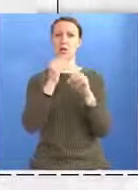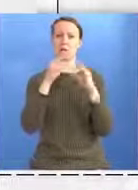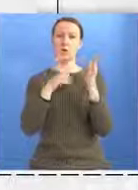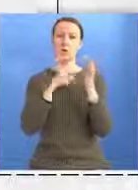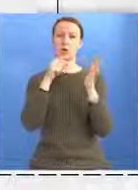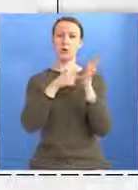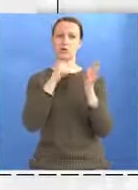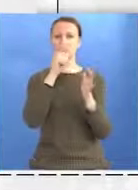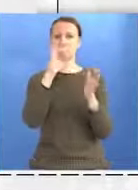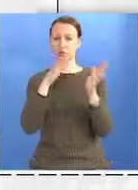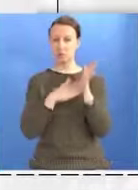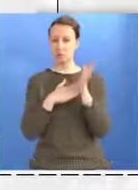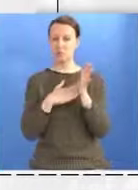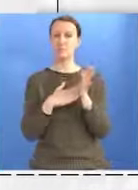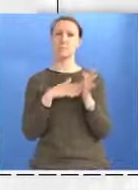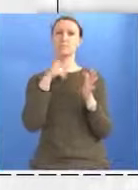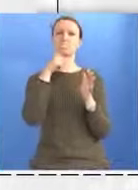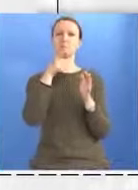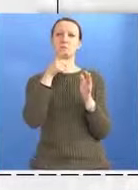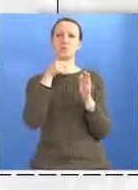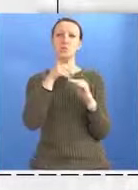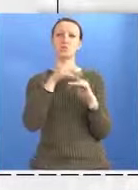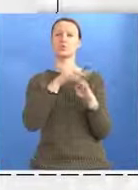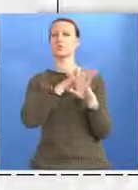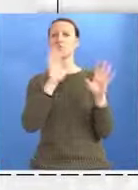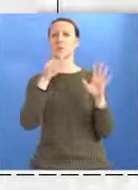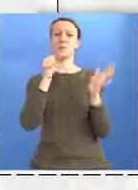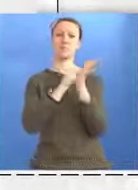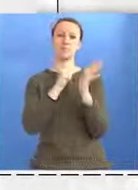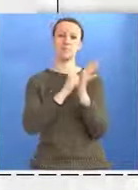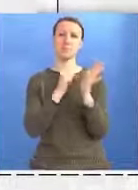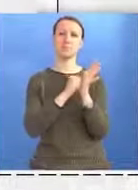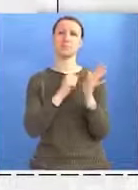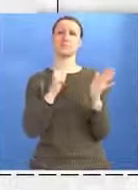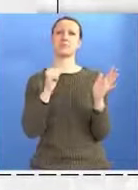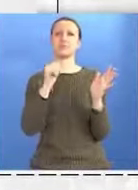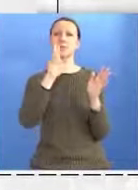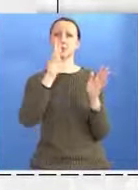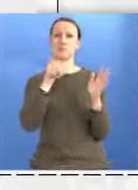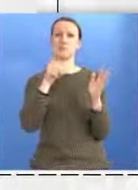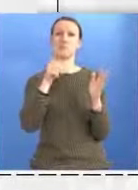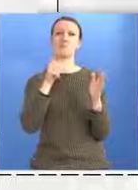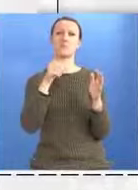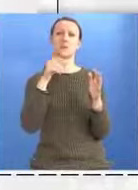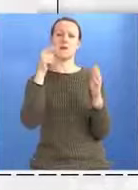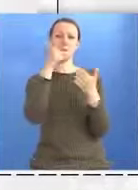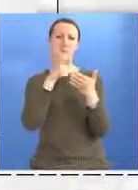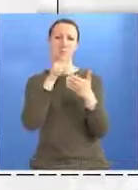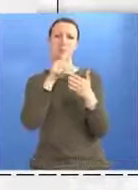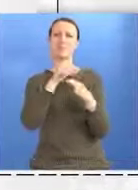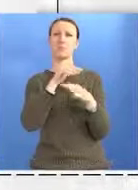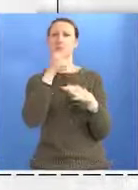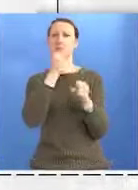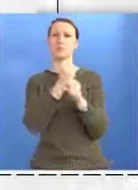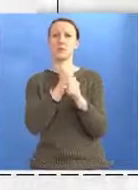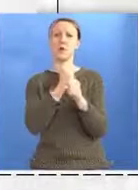helgagoran.com, com, da. Tu je sve, ima i publikacija, ima i linkova za videa i tako, nešto